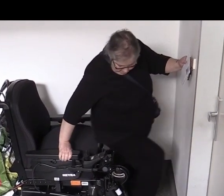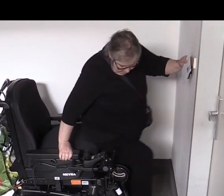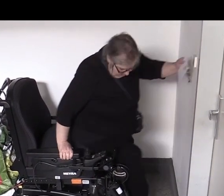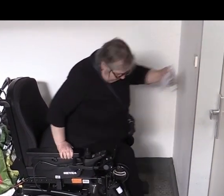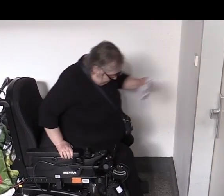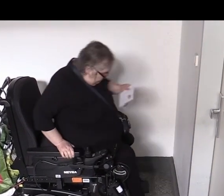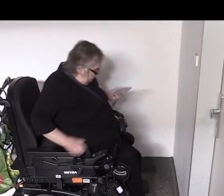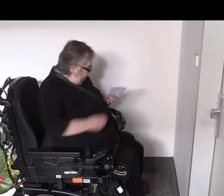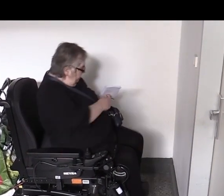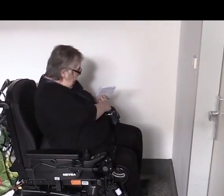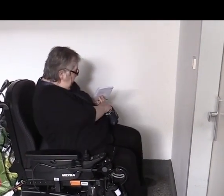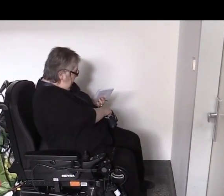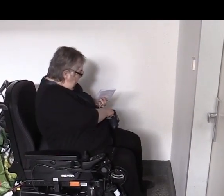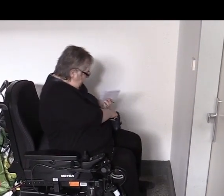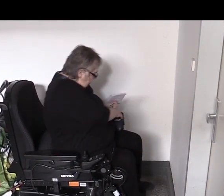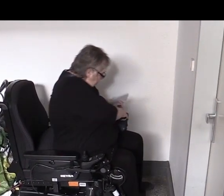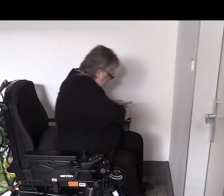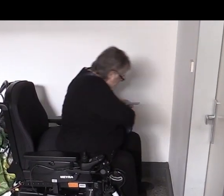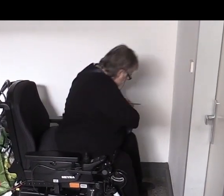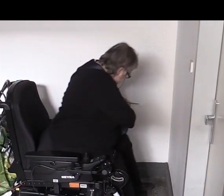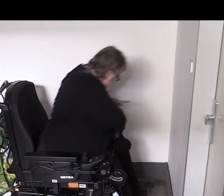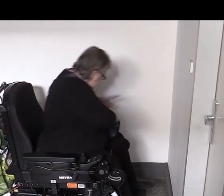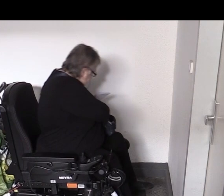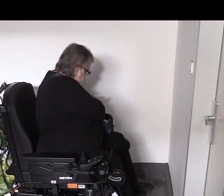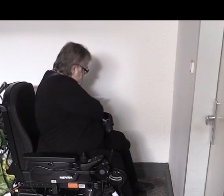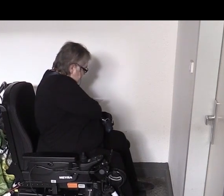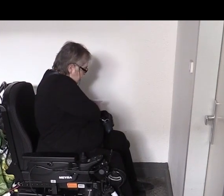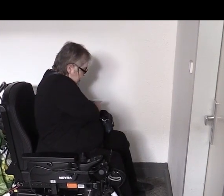Sie setzt sich in den Elektrorollstuhl und fährt aus dem Bild.